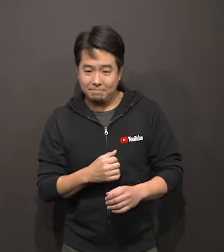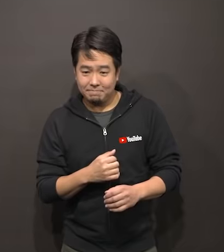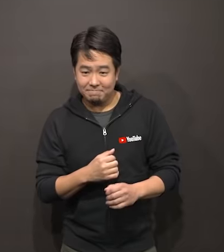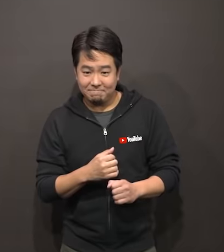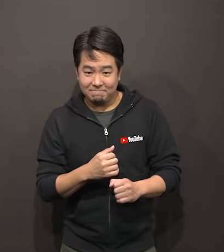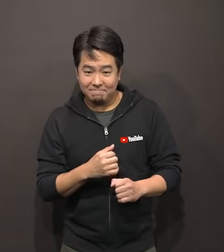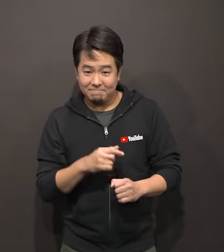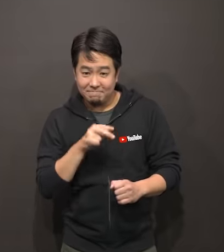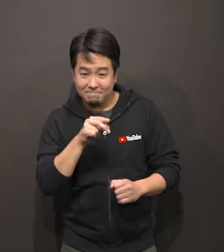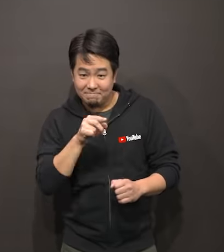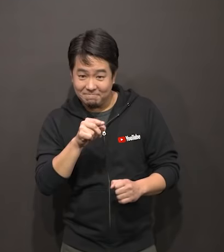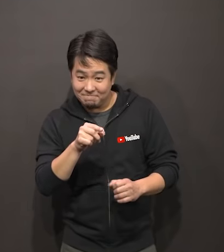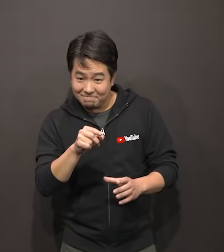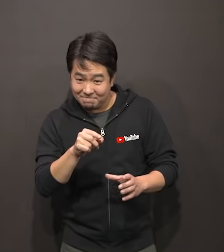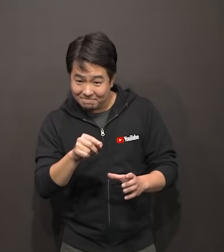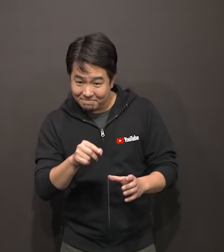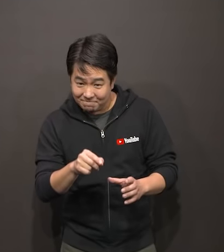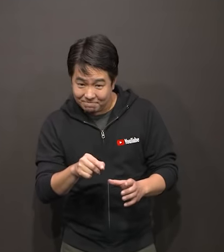오이!